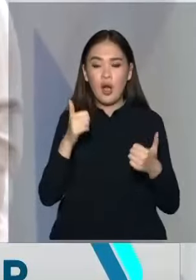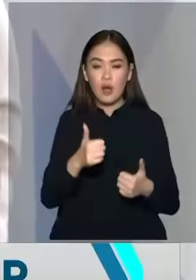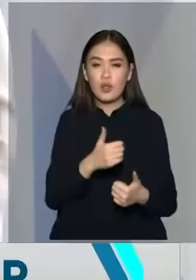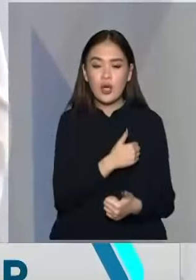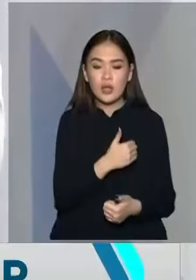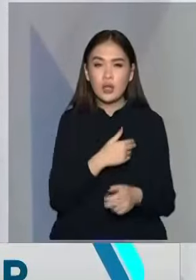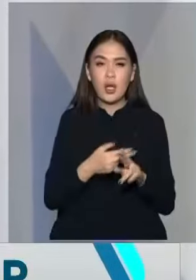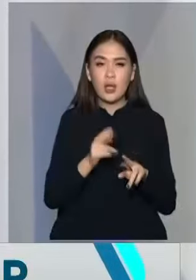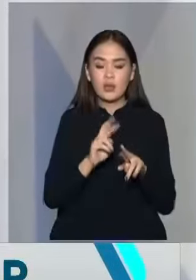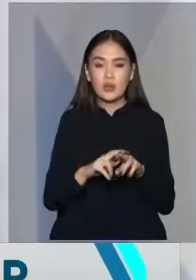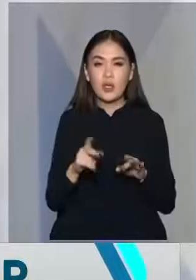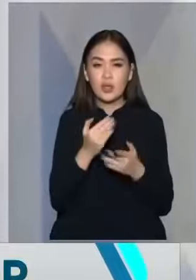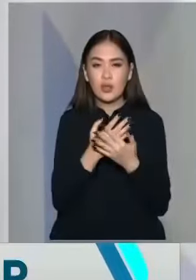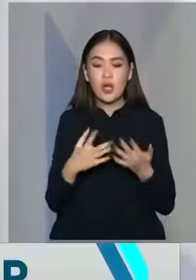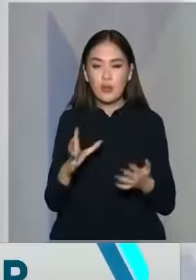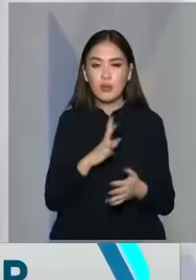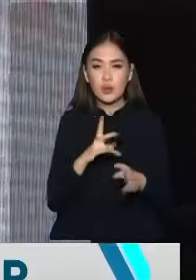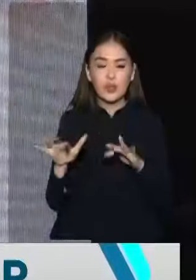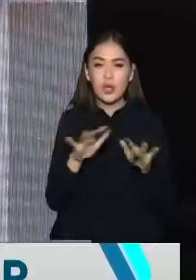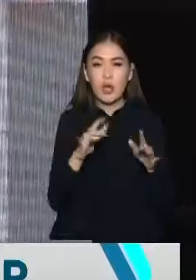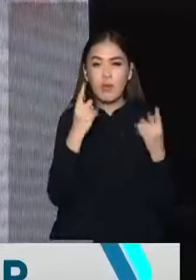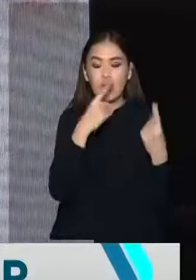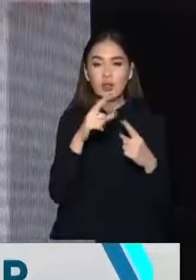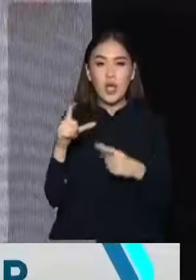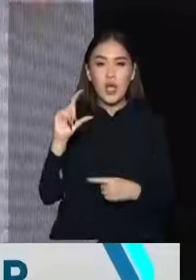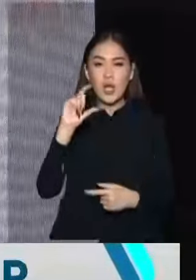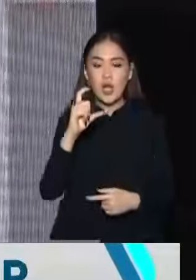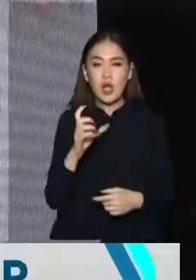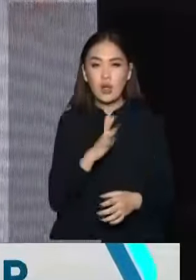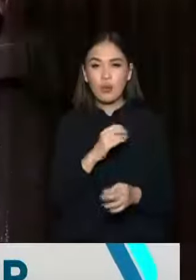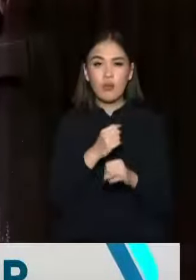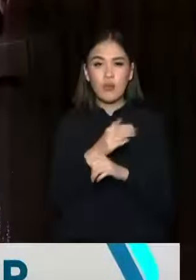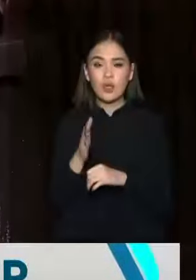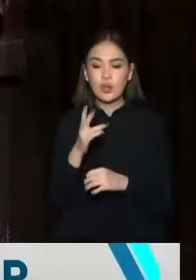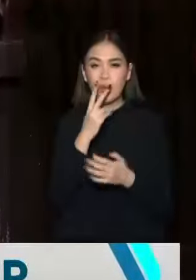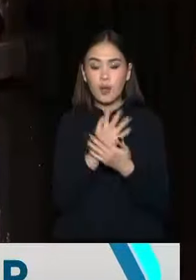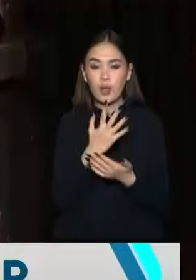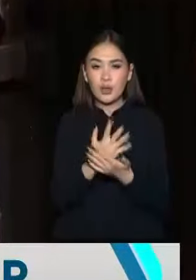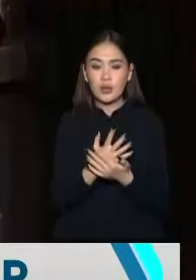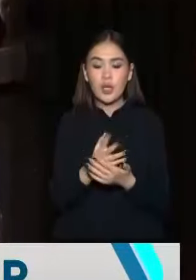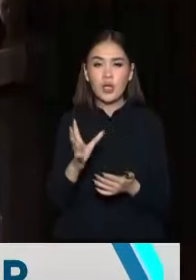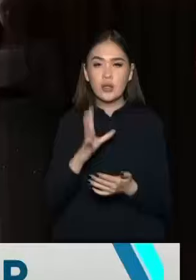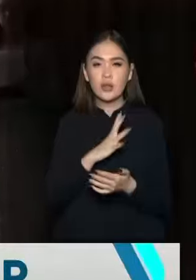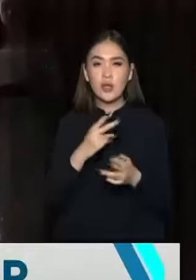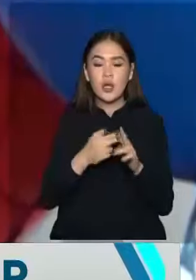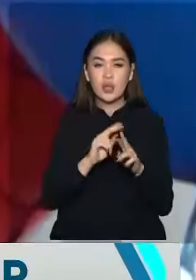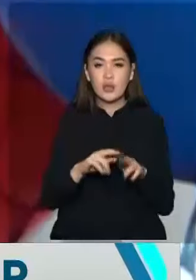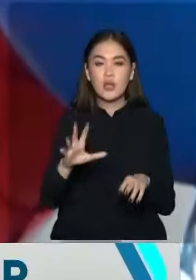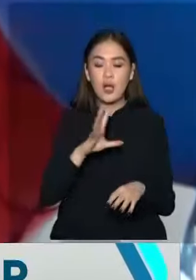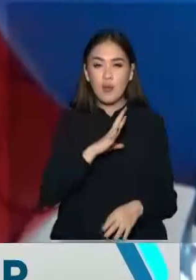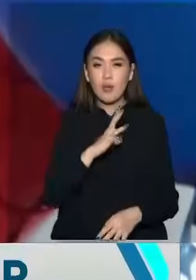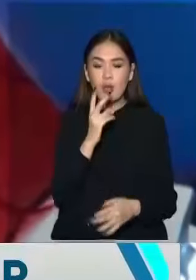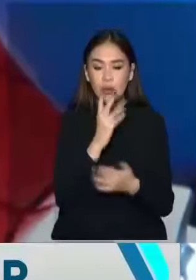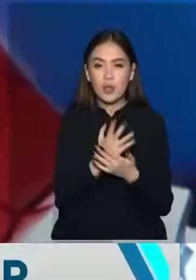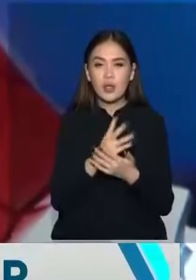Бірі әлеуметтік салада білек сыбанып іс бітірсе, басқалары экологиялық бағытқа басымдық берген. Санаға цифрлық тұрғыдан сілкініш жасағандарды